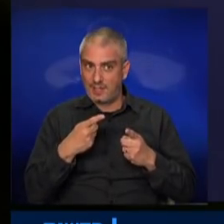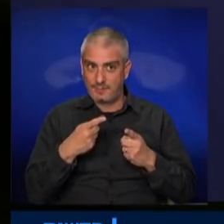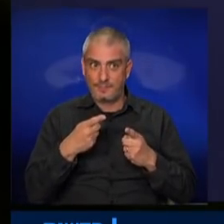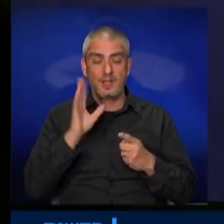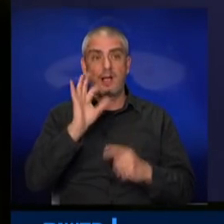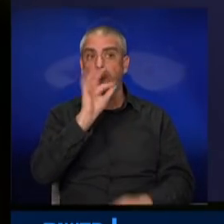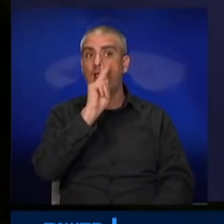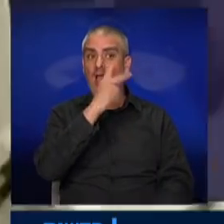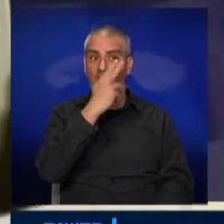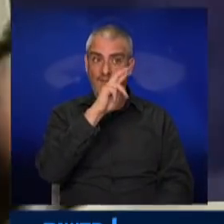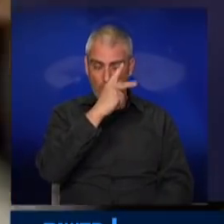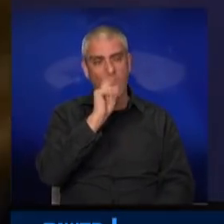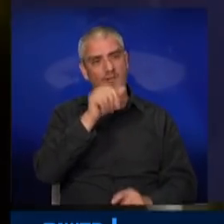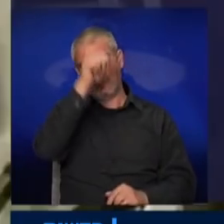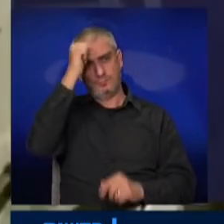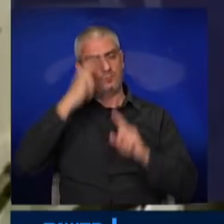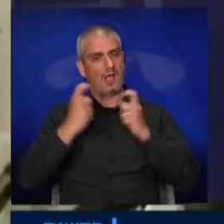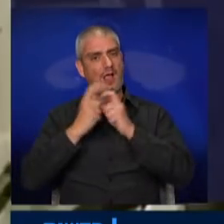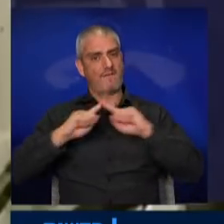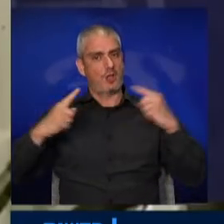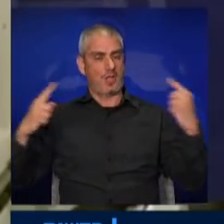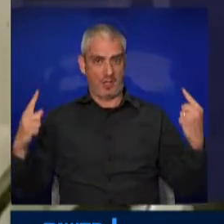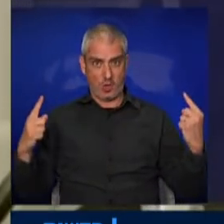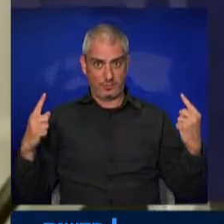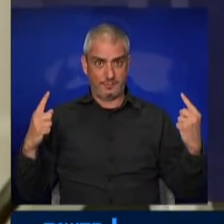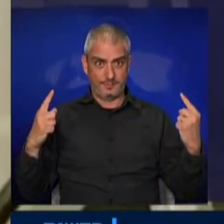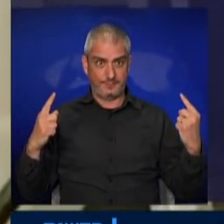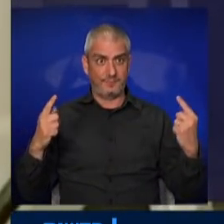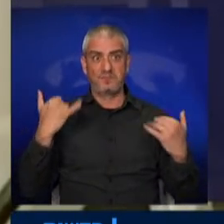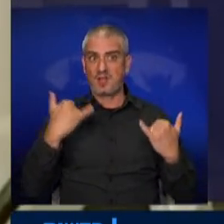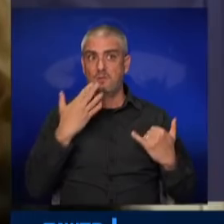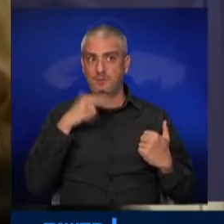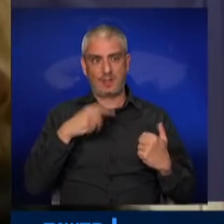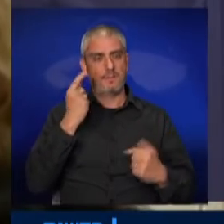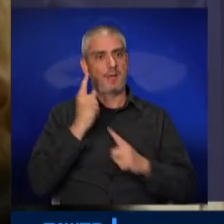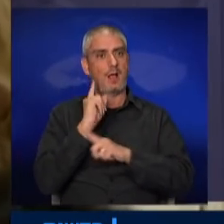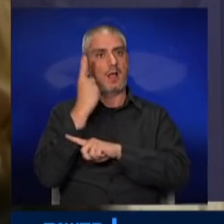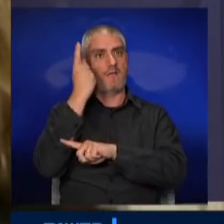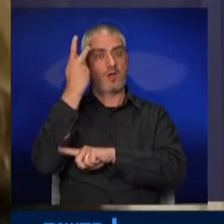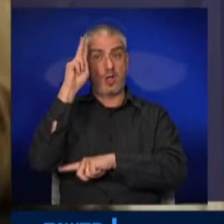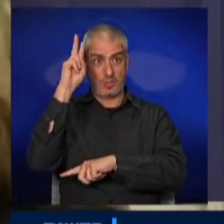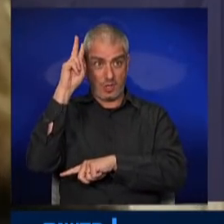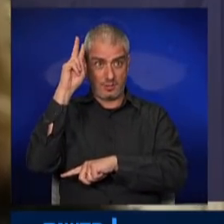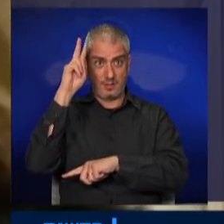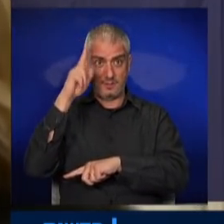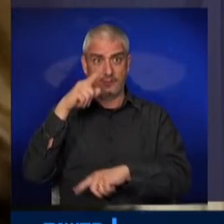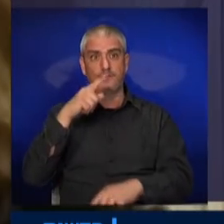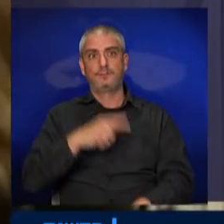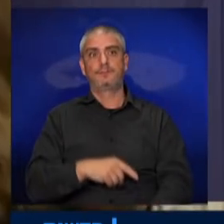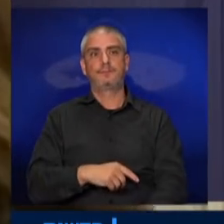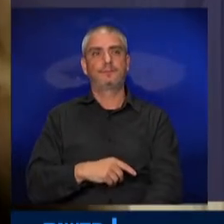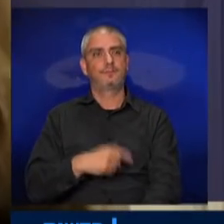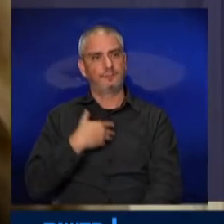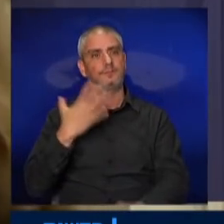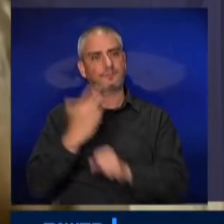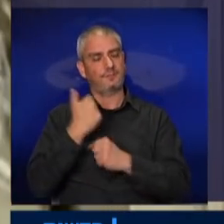גם של קרפור, אבל גם של מותגים אחרים, שהיום בישראל המחיר שלהם הוא יותר גבוה, נצליח